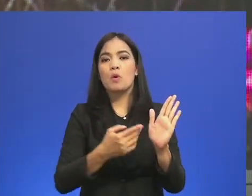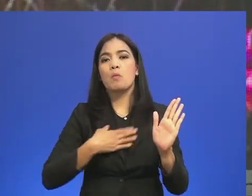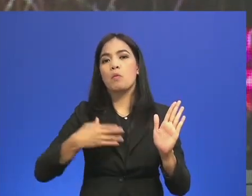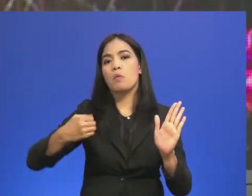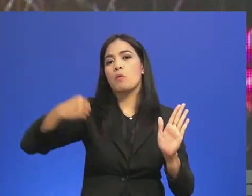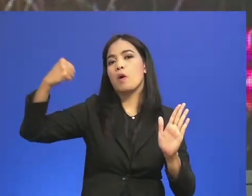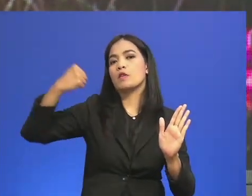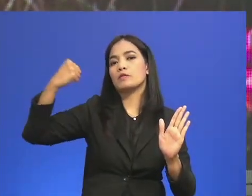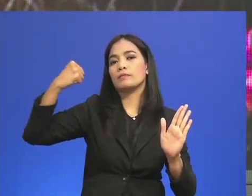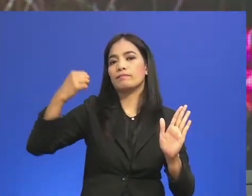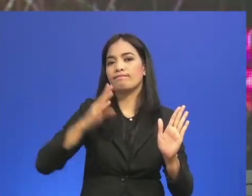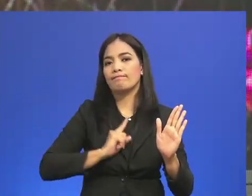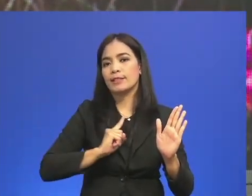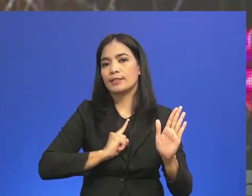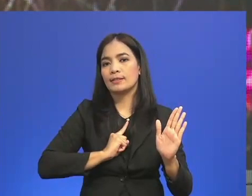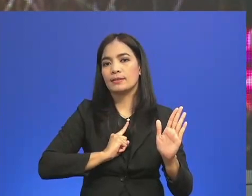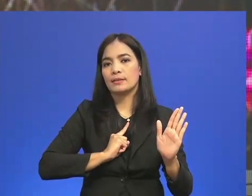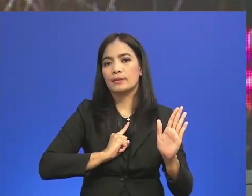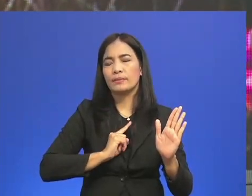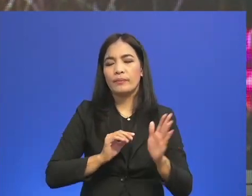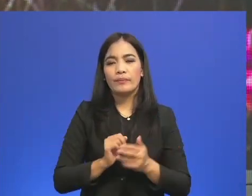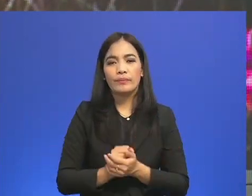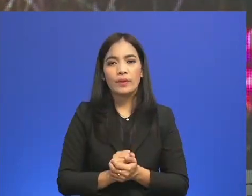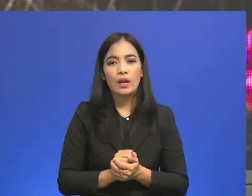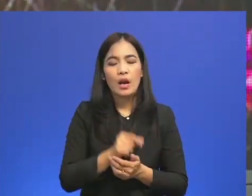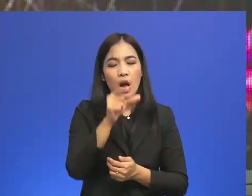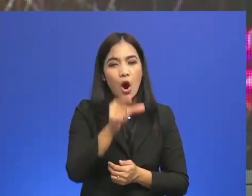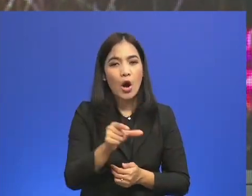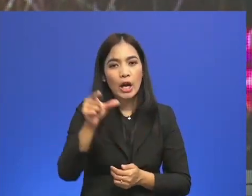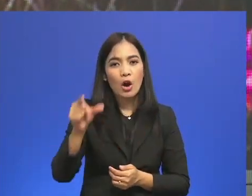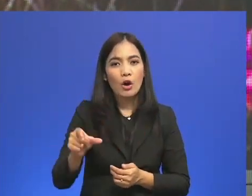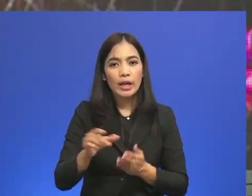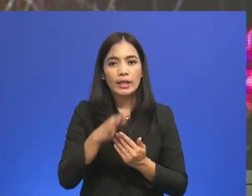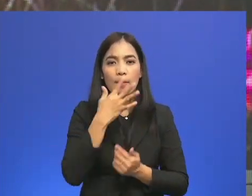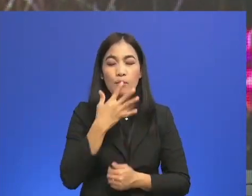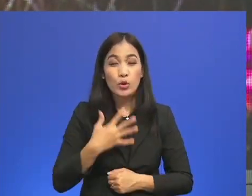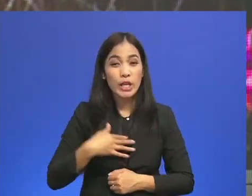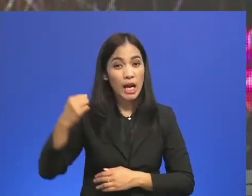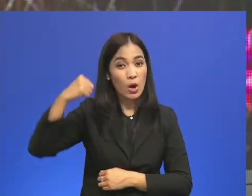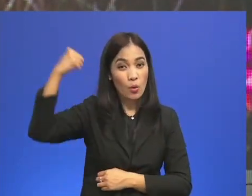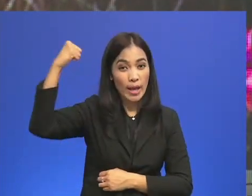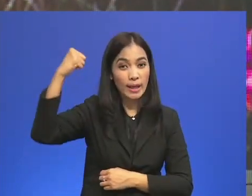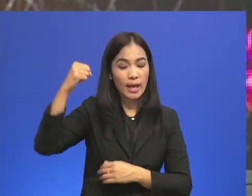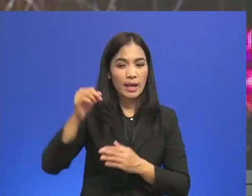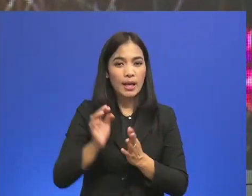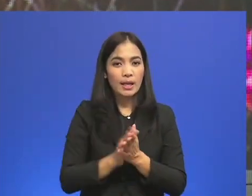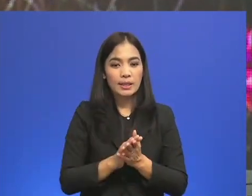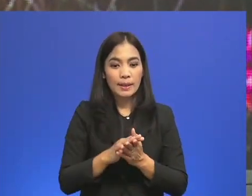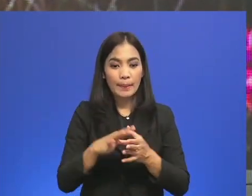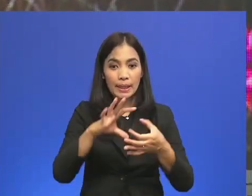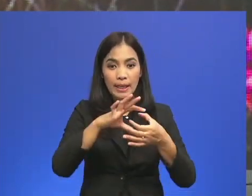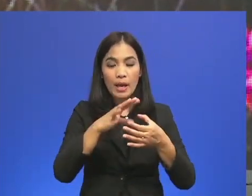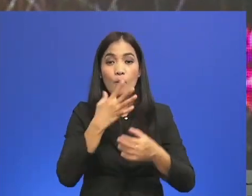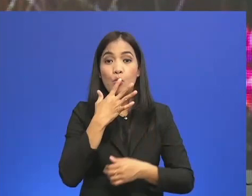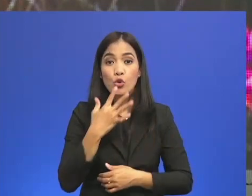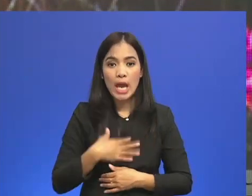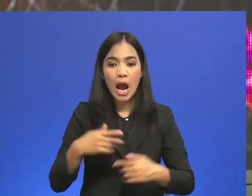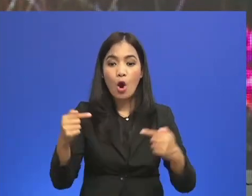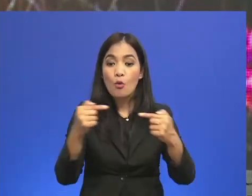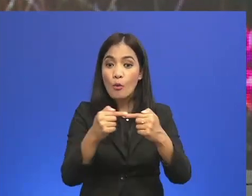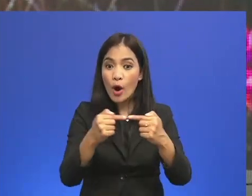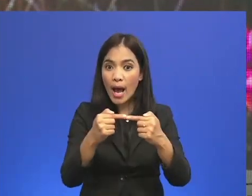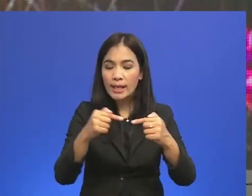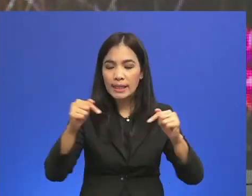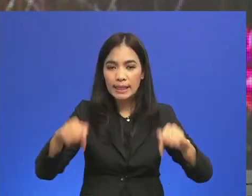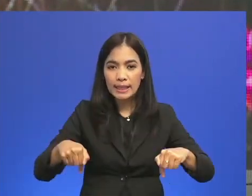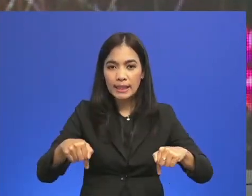kekuatannya. Makanya kepada orang-orang yang memiliki kekuatan secara relasi seperti ini,